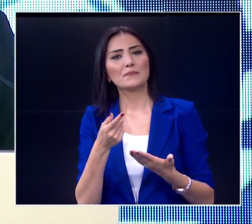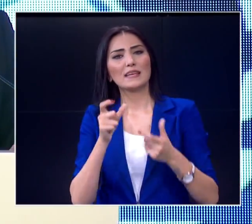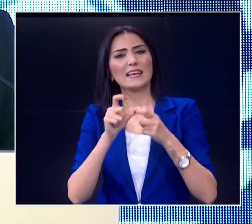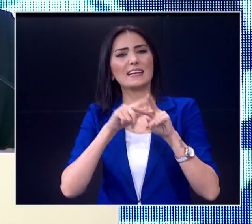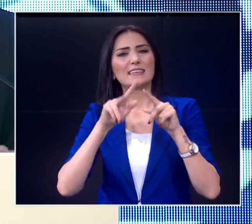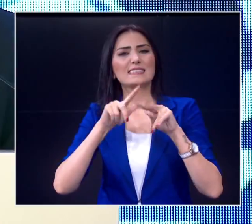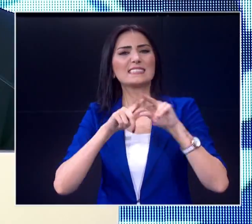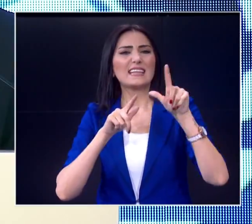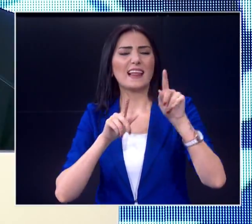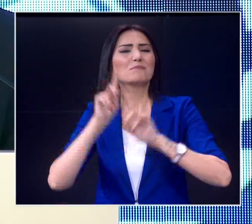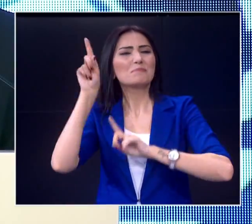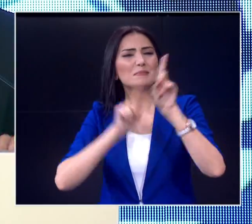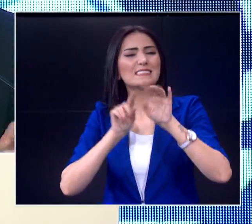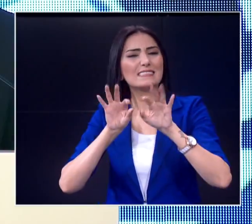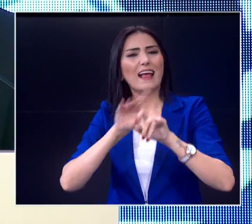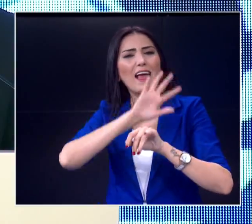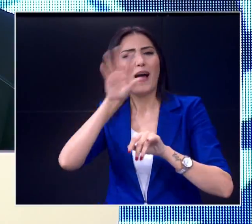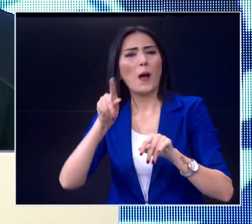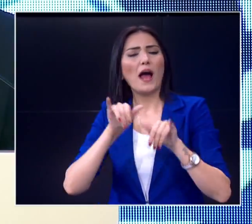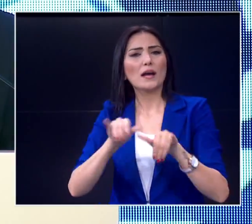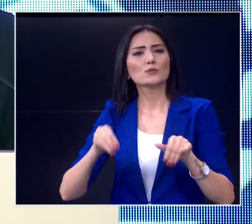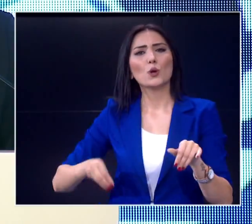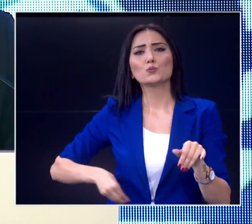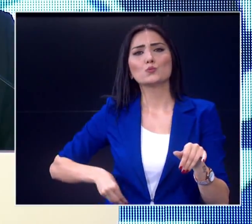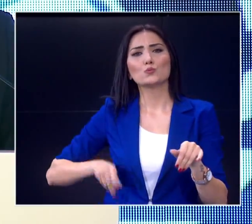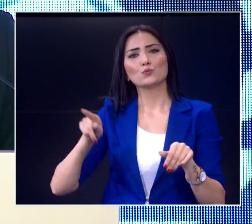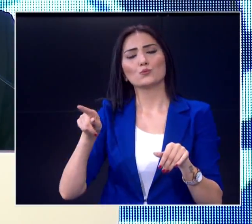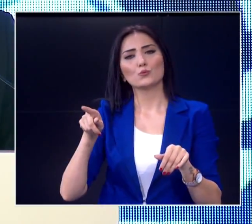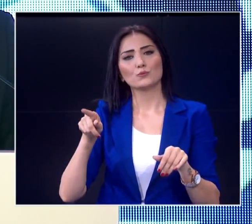sanal alemde de aynı şey suçtur.